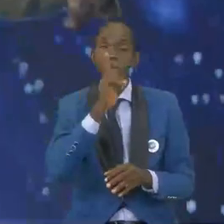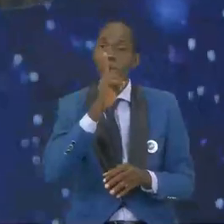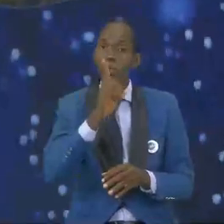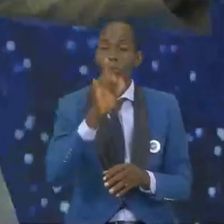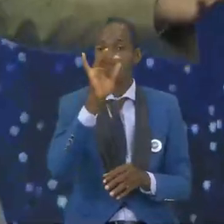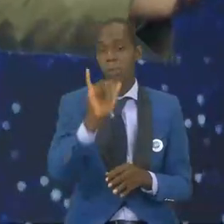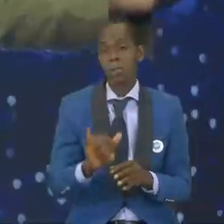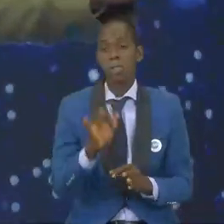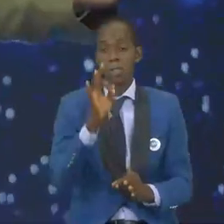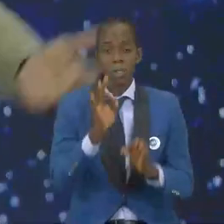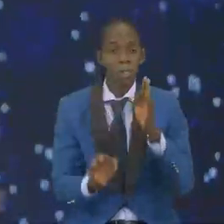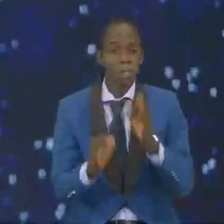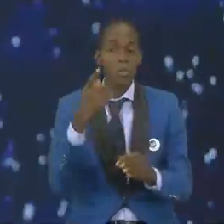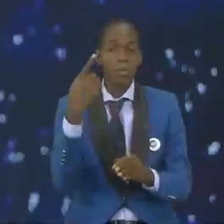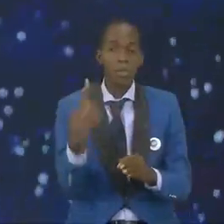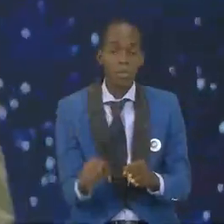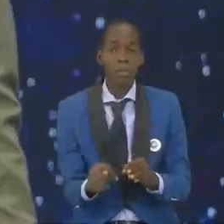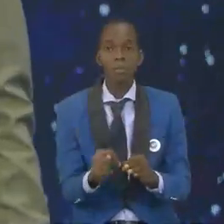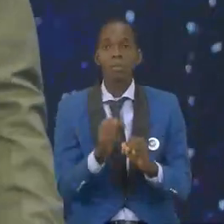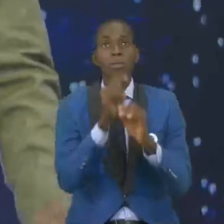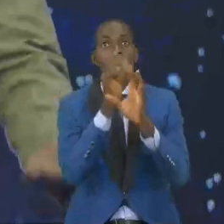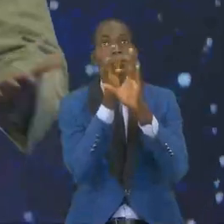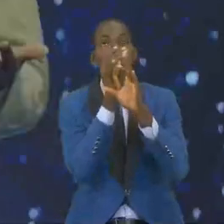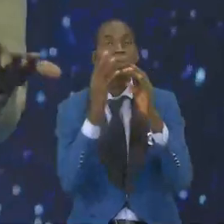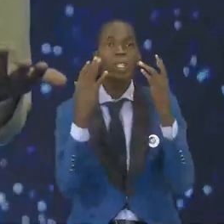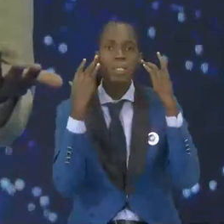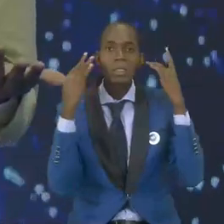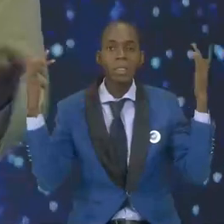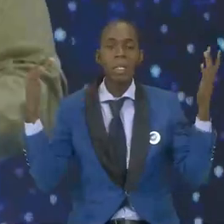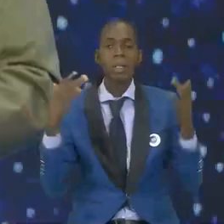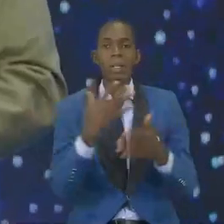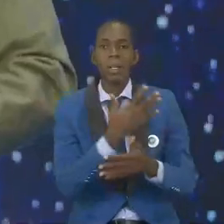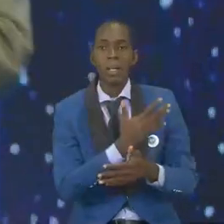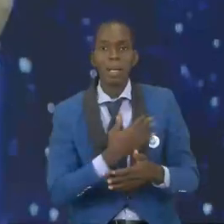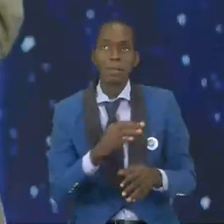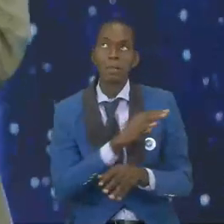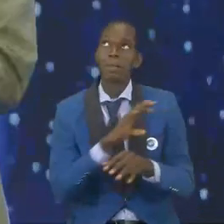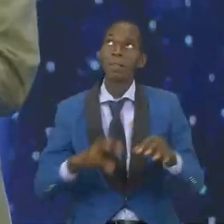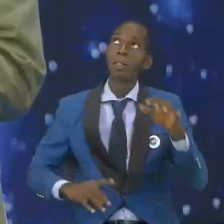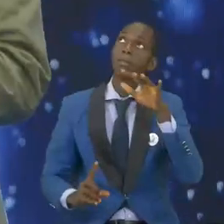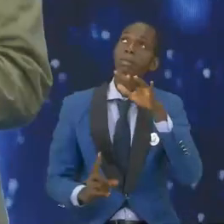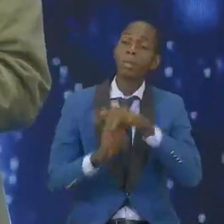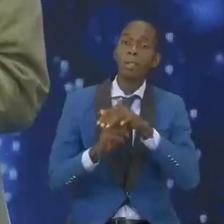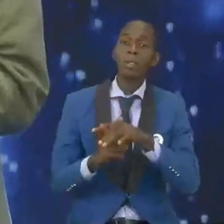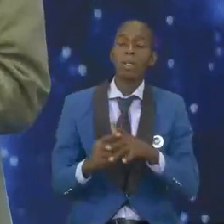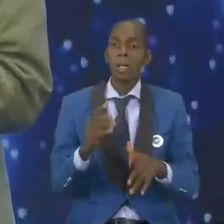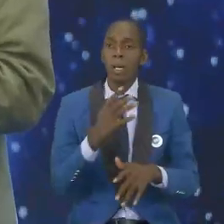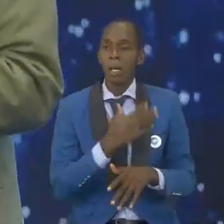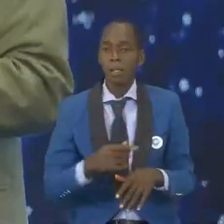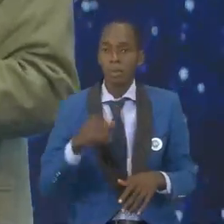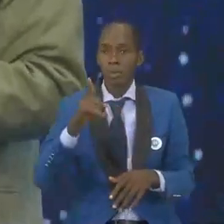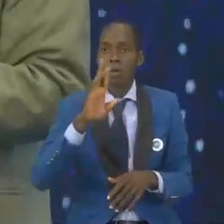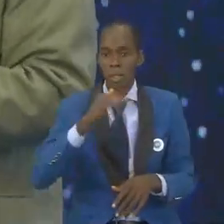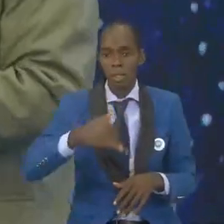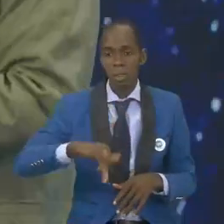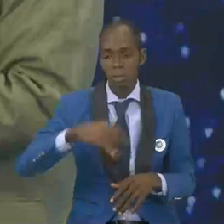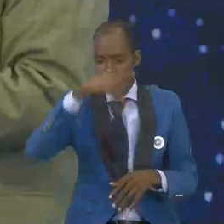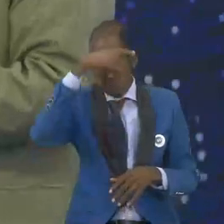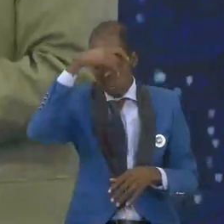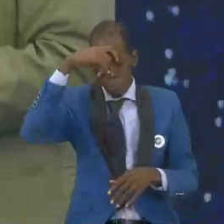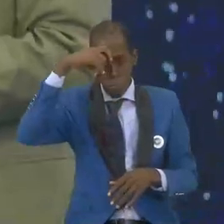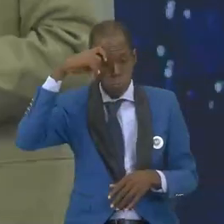sonner, tu n'es pas prêt pour l'enlèvement. Et tu sais, tu chues là-bas, dans la cuisine. Quelle est